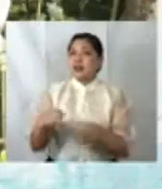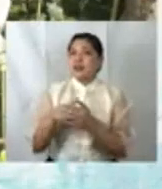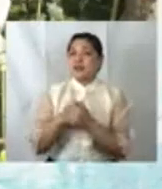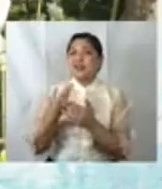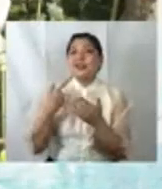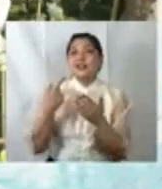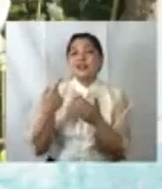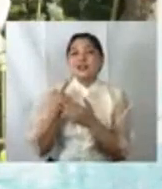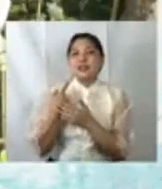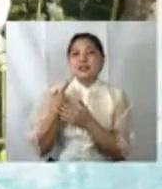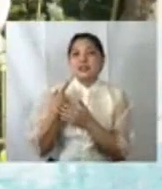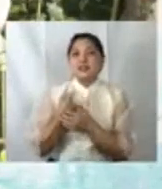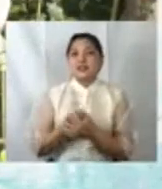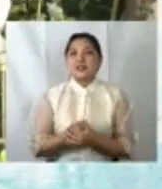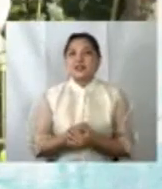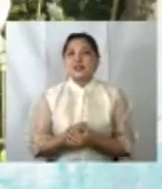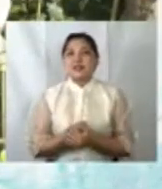ng